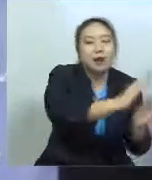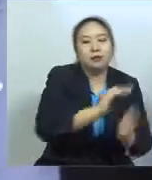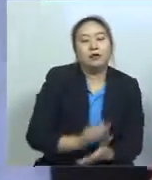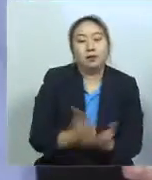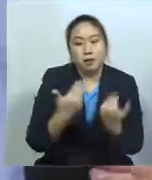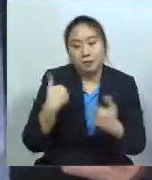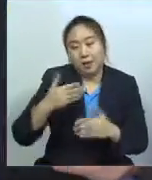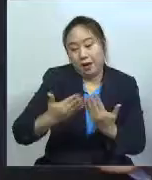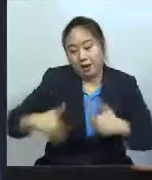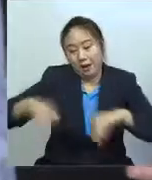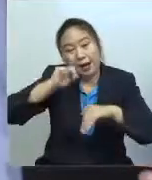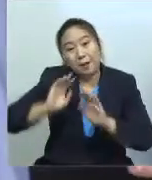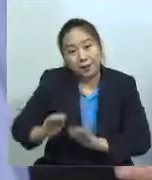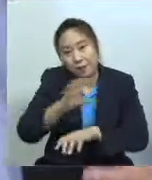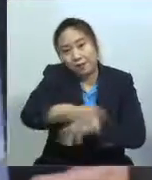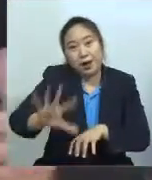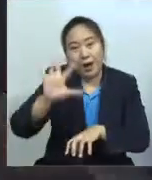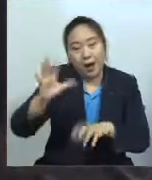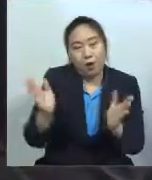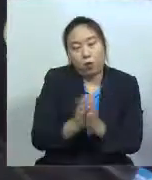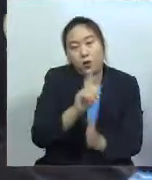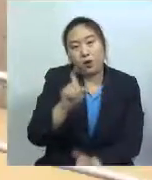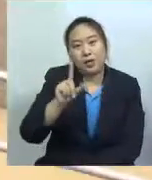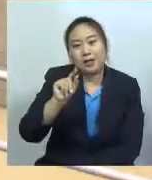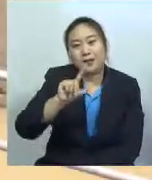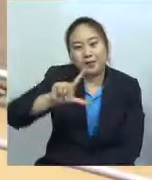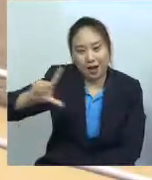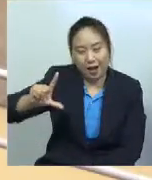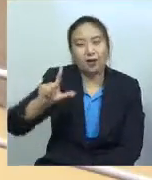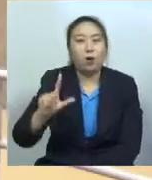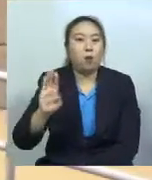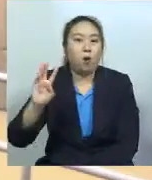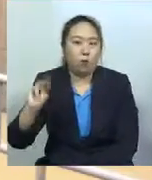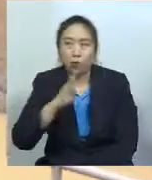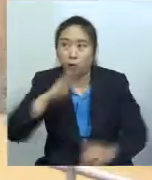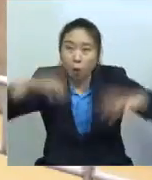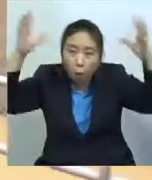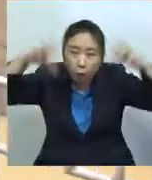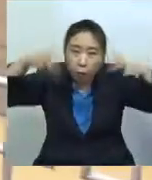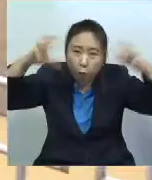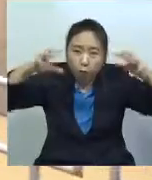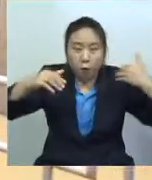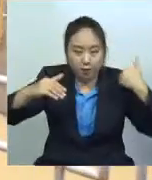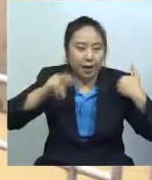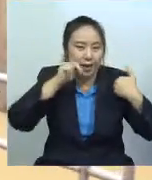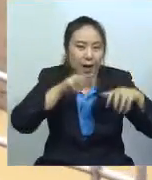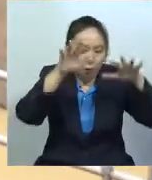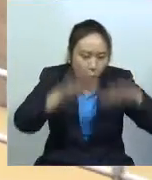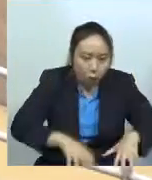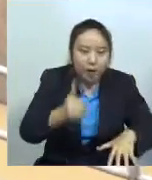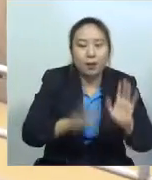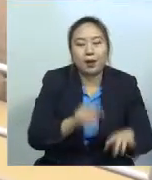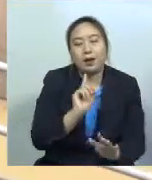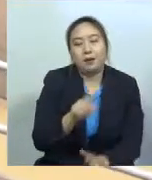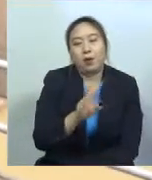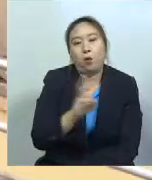ำ5แห่งความจุรวม120ล้านลูกบาทเมตรเมื่อเข้าสู่ช่วงมรสุมก็จะสามารถระบายน้ำได้ประมาณ